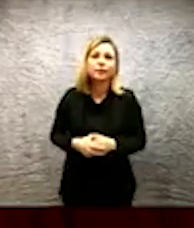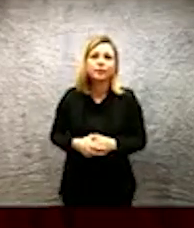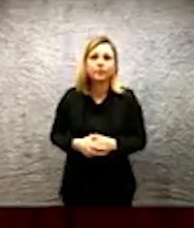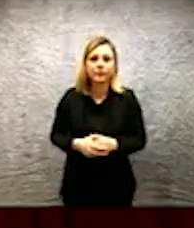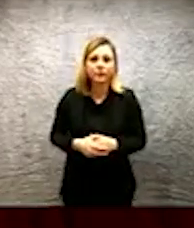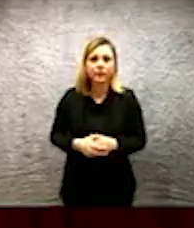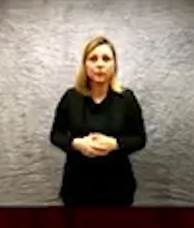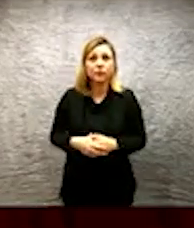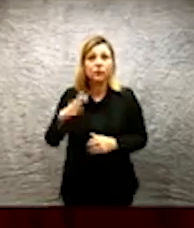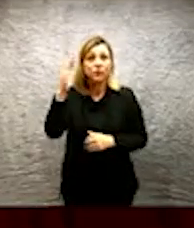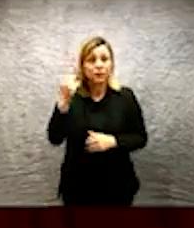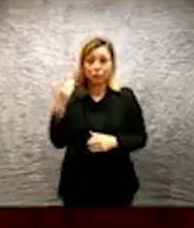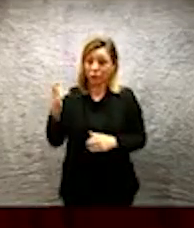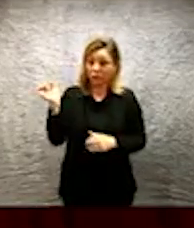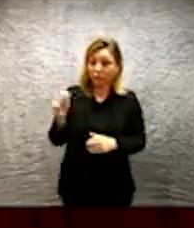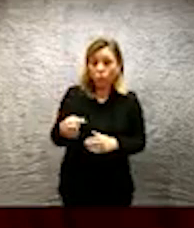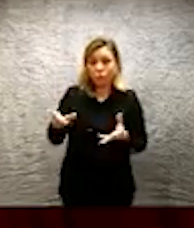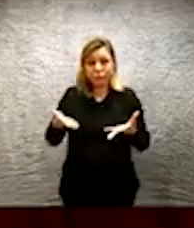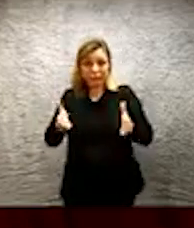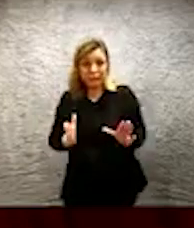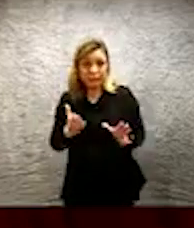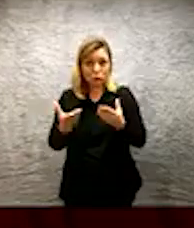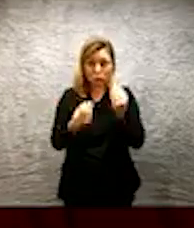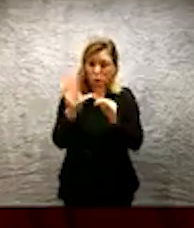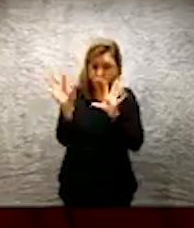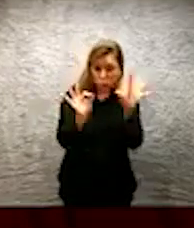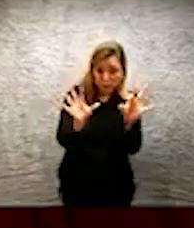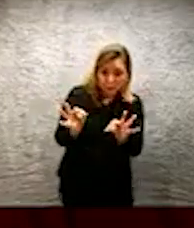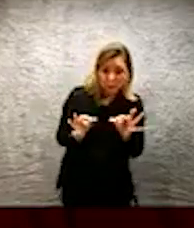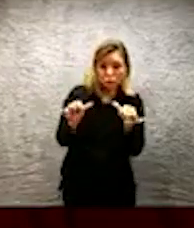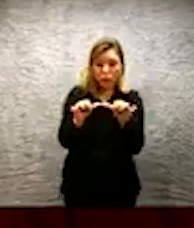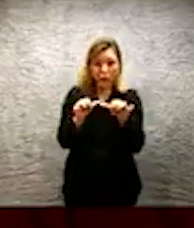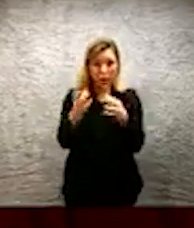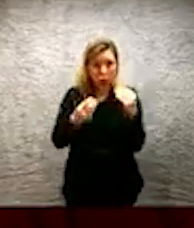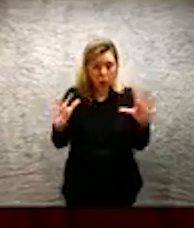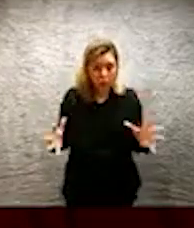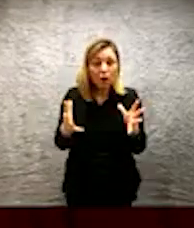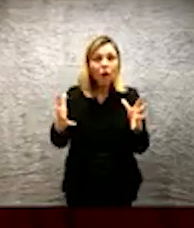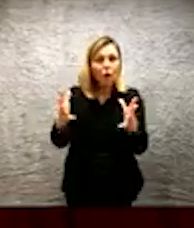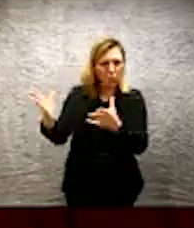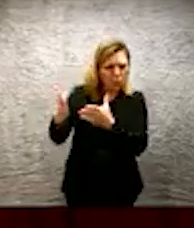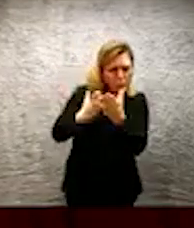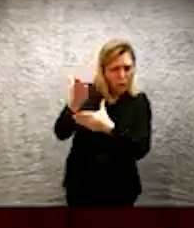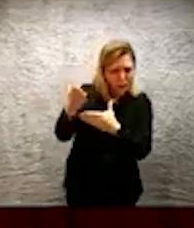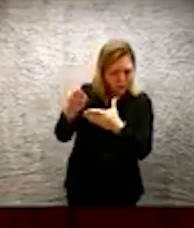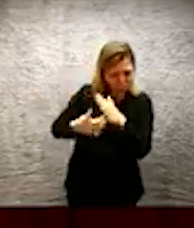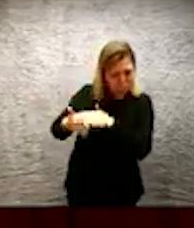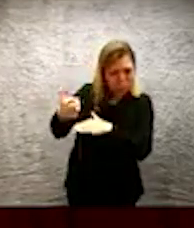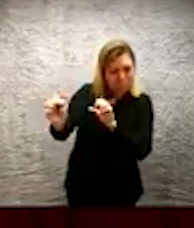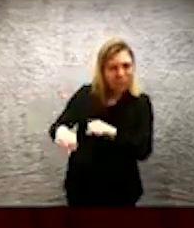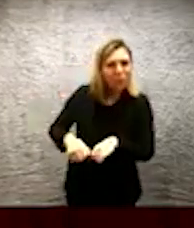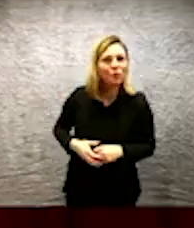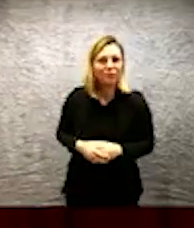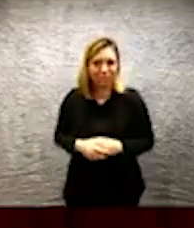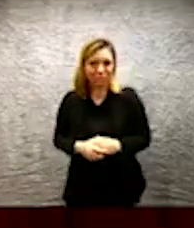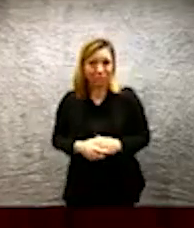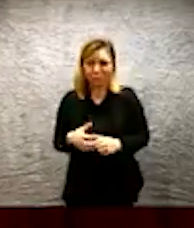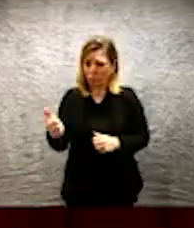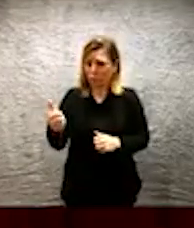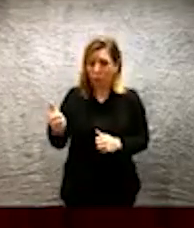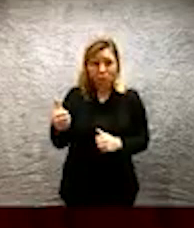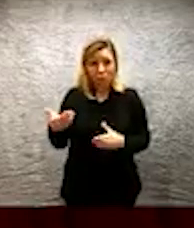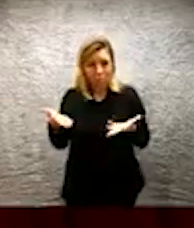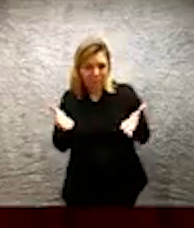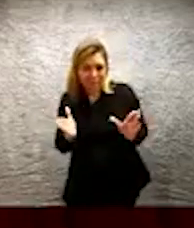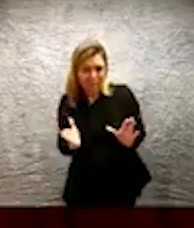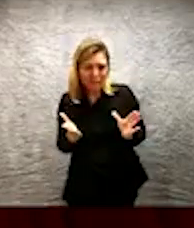à prendre des décisions, à choisir ce qu'ils ont envie de faire, porter des projets, et voilà, décident de la manière